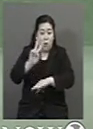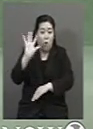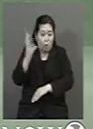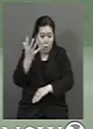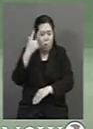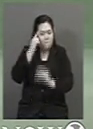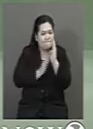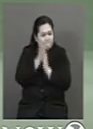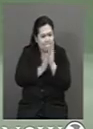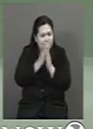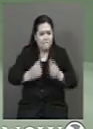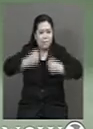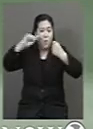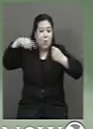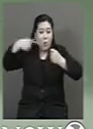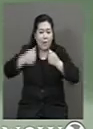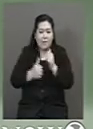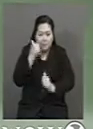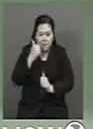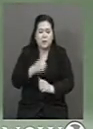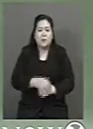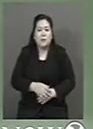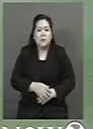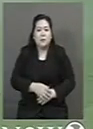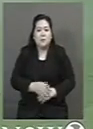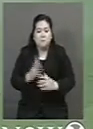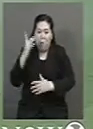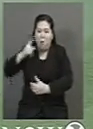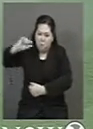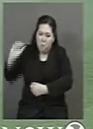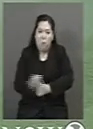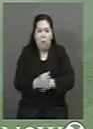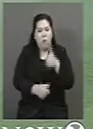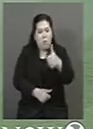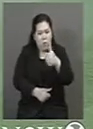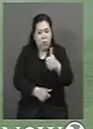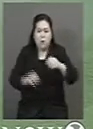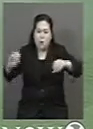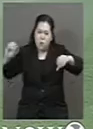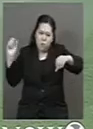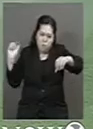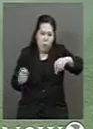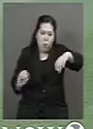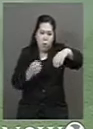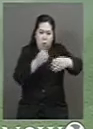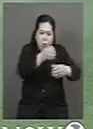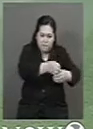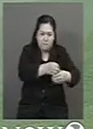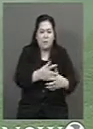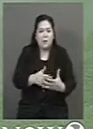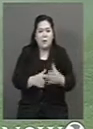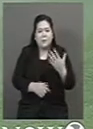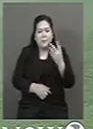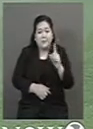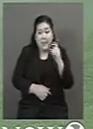อล์ฟหญิงยอดเยี่ยมประจำปีกับลิเดียโคจากนิวซีแลนด์ครับผลงานได้อย่างยอดเยี่ยมหวดเข้ามา7อันดับพาจาก8เบอร์ดี้เสีย